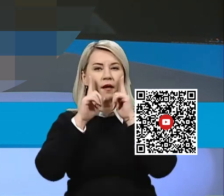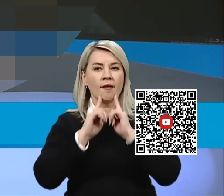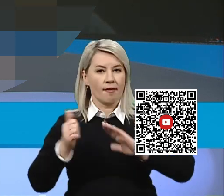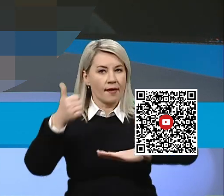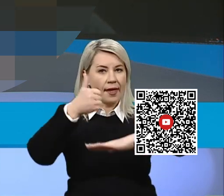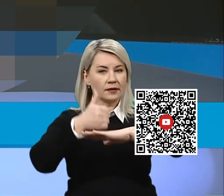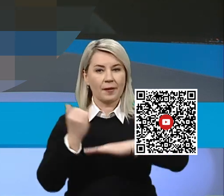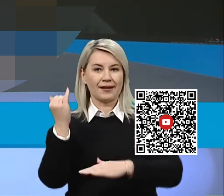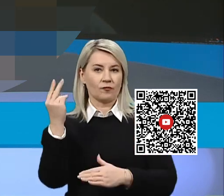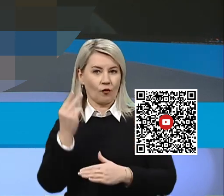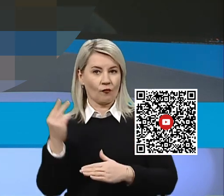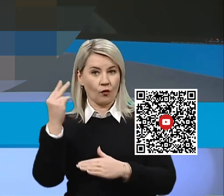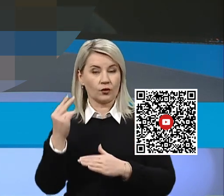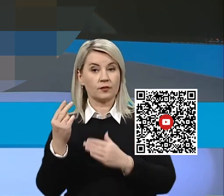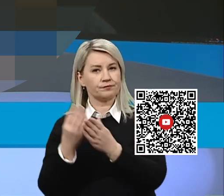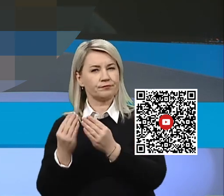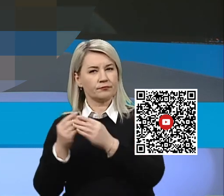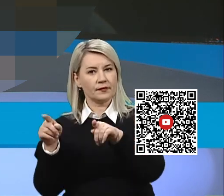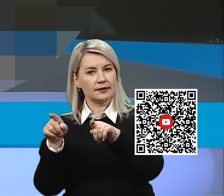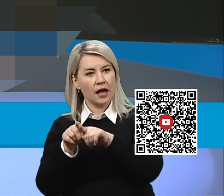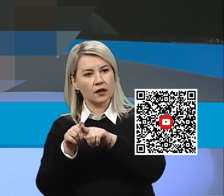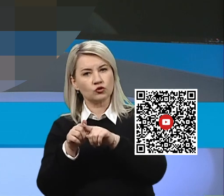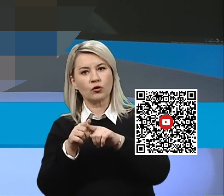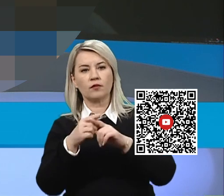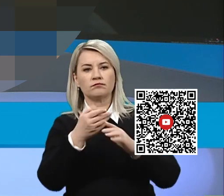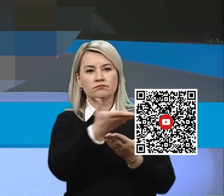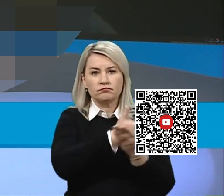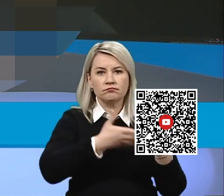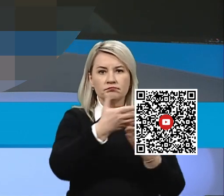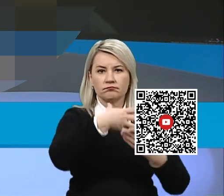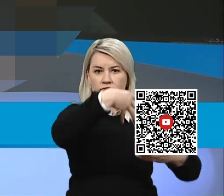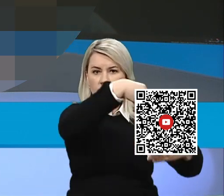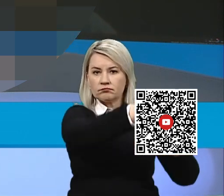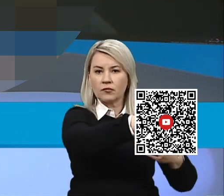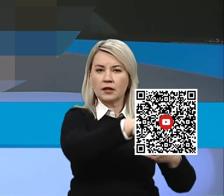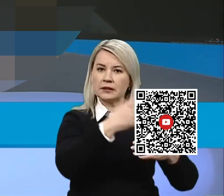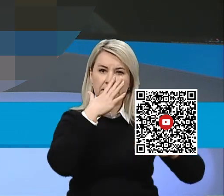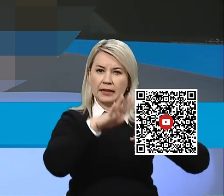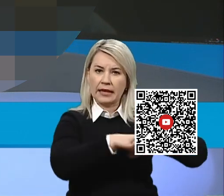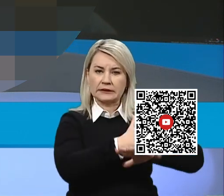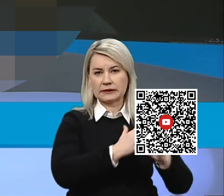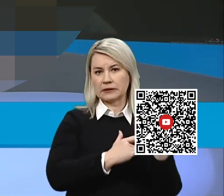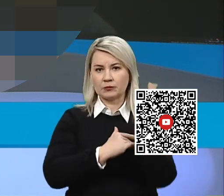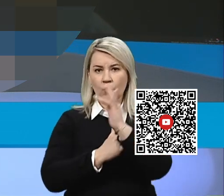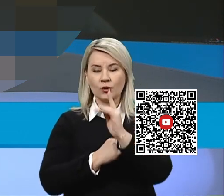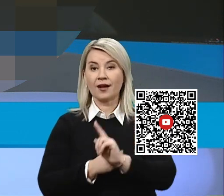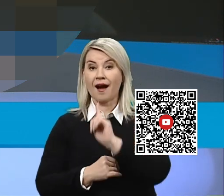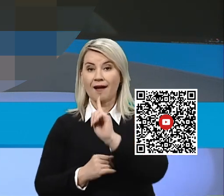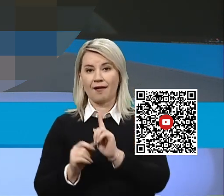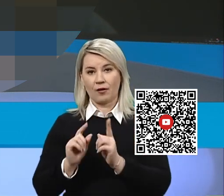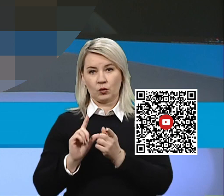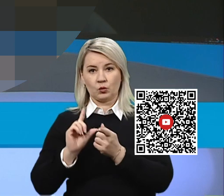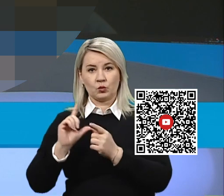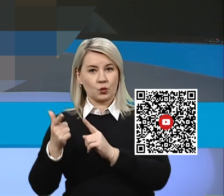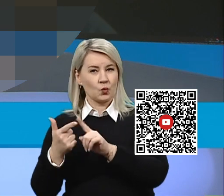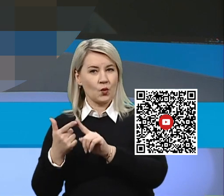uvnitř krajského hnutí ANO necítí žádné napětí oproti ostravskému zastupitelstvu poté, co z hnutí vystoupil primátor Tomáš Macura a